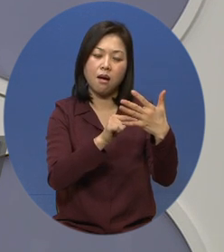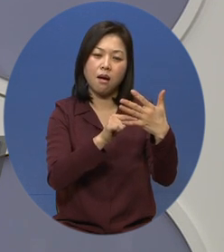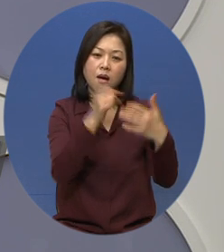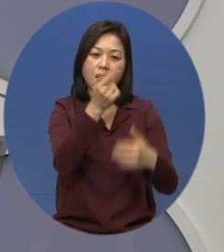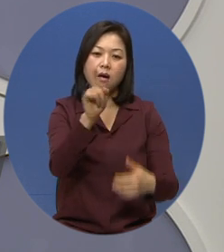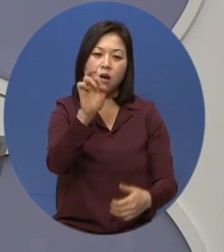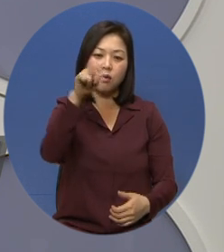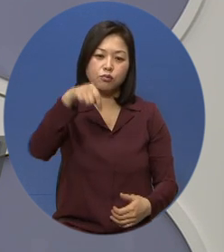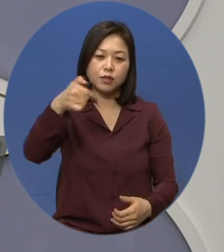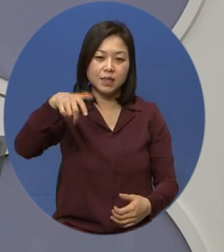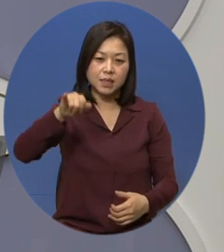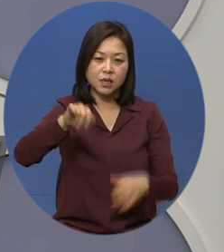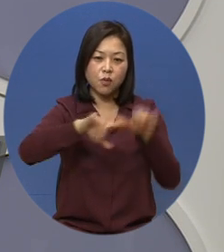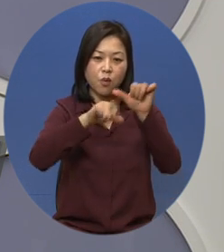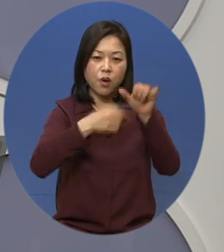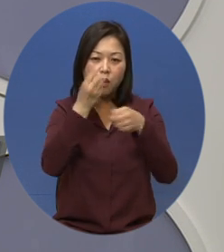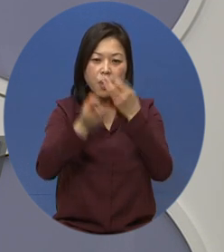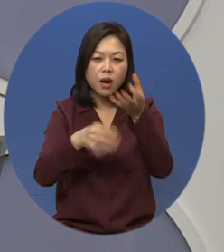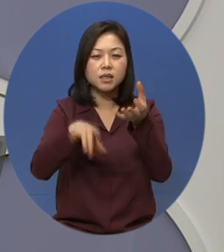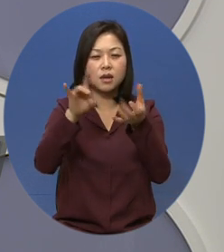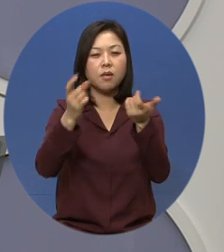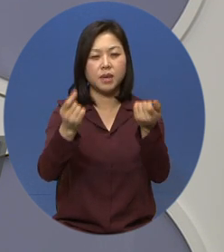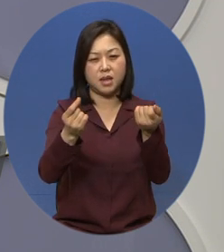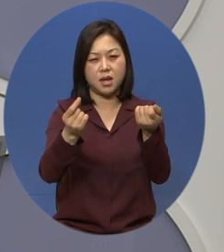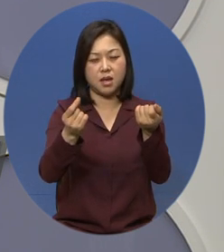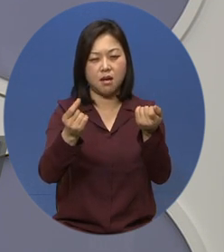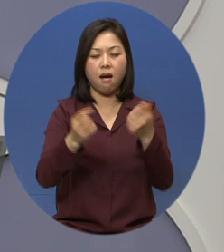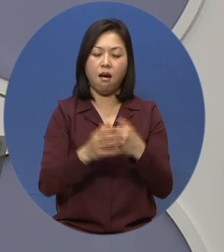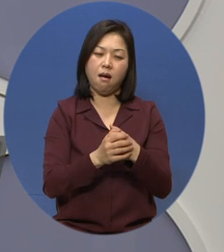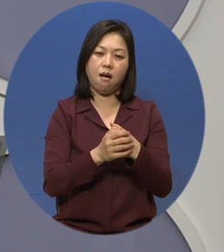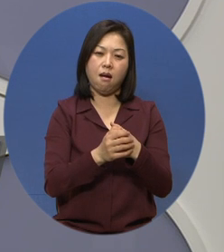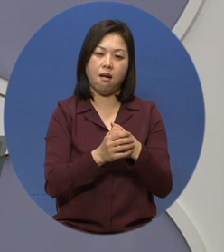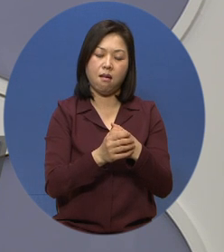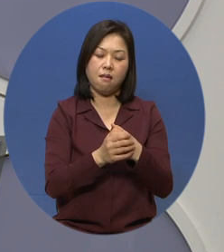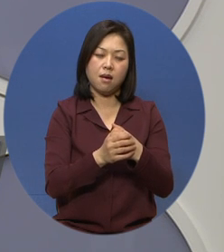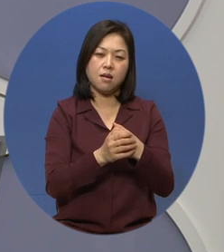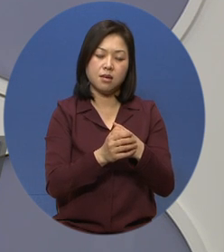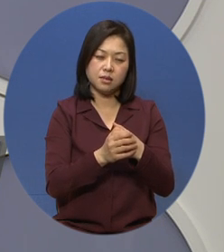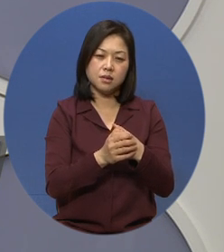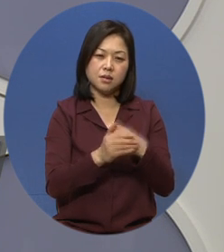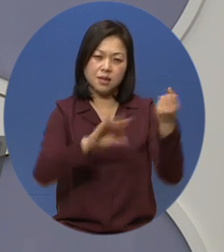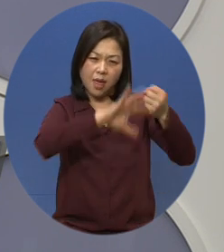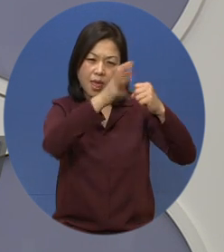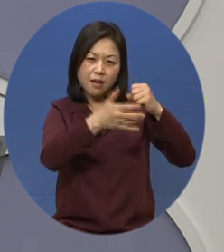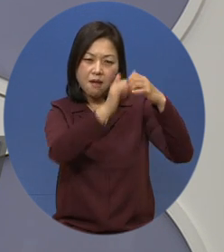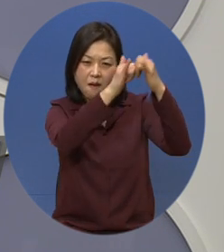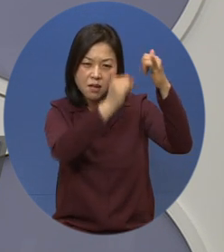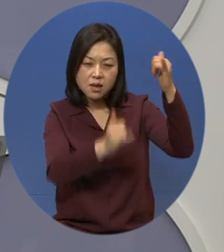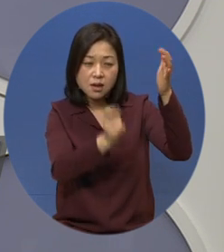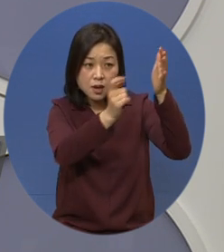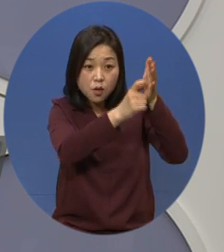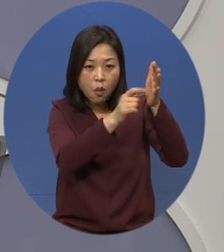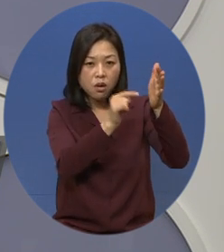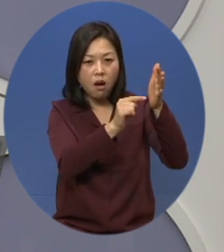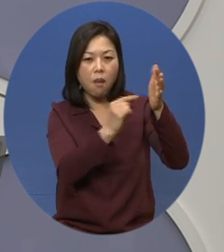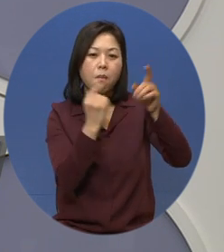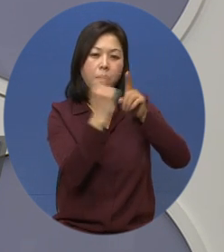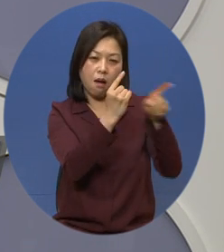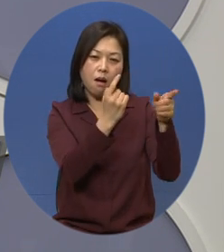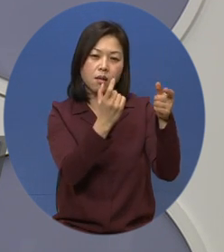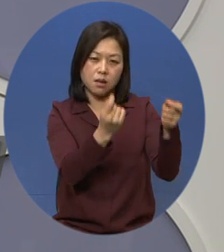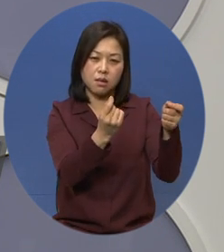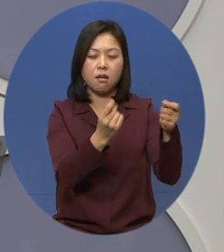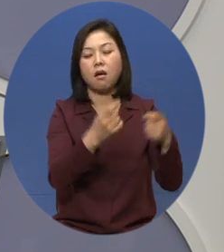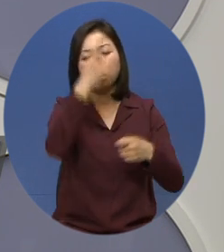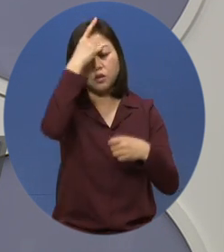애가 처음 이랍니다 아 이런 그거 다 기록을 게 내 나라의 이게 전 전 세계에 역사상 이렇게